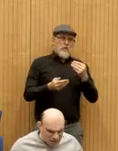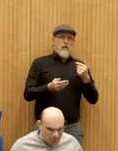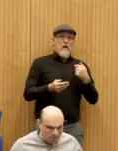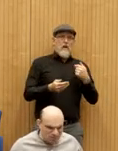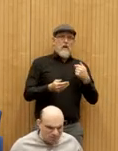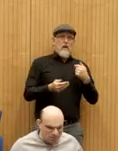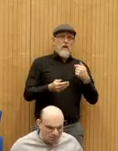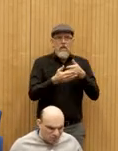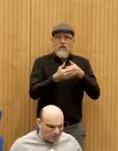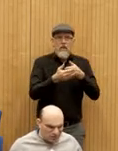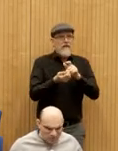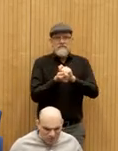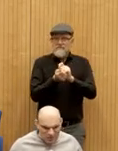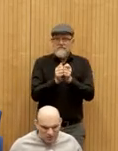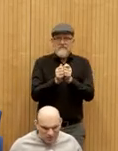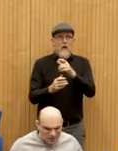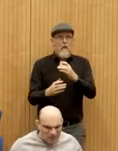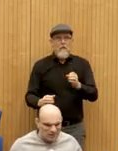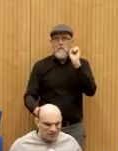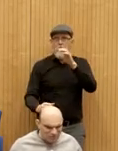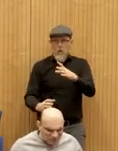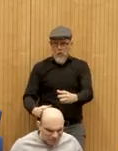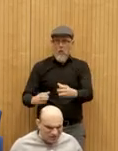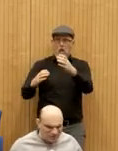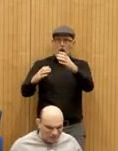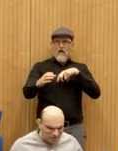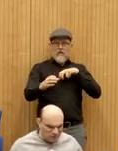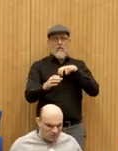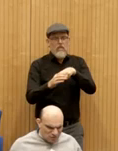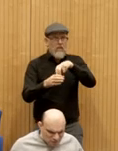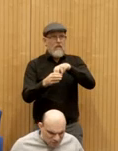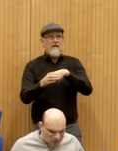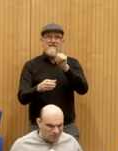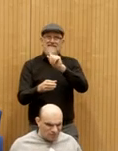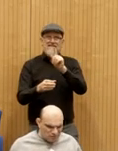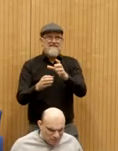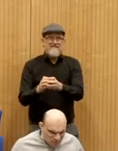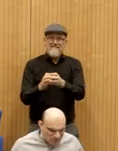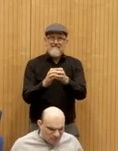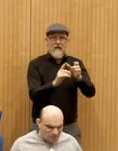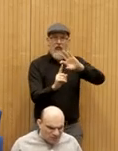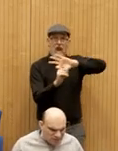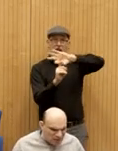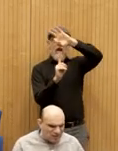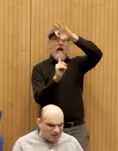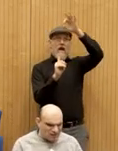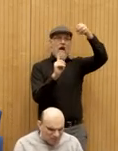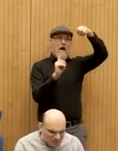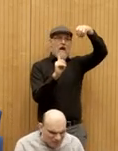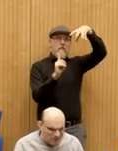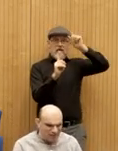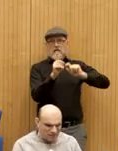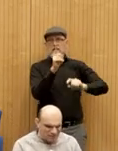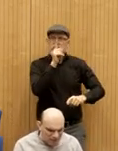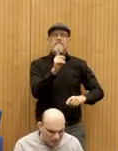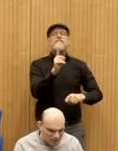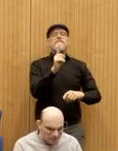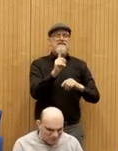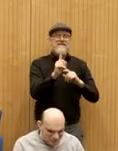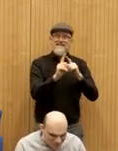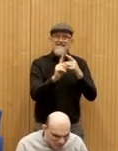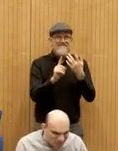Blindenampel gibt und dass zum Beispiel eine Straßenlaterne im Weg steht. Das ist ärgerlich, aber kann man nichts machen,